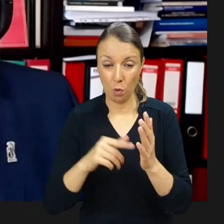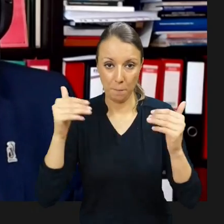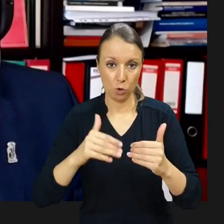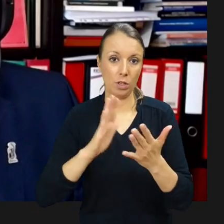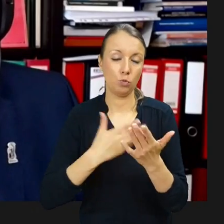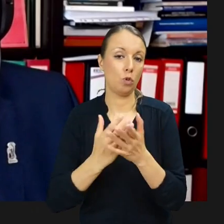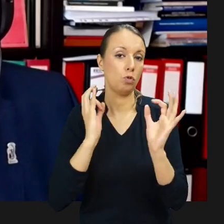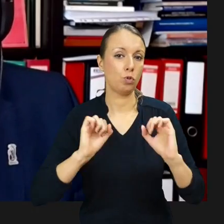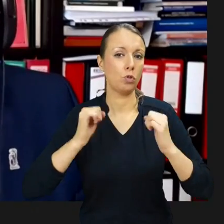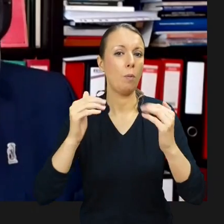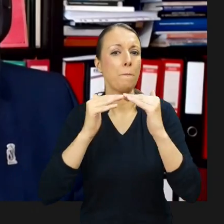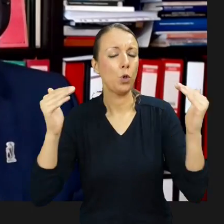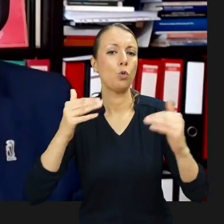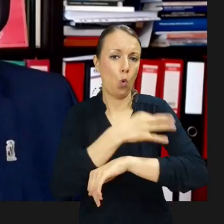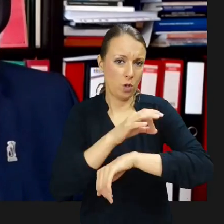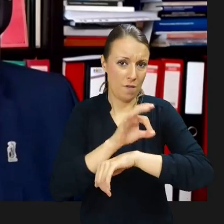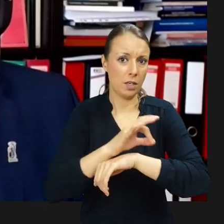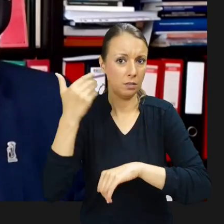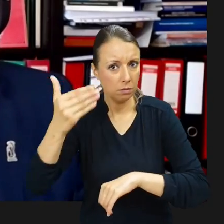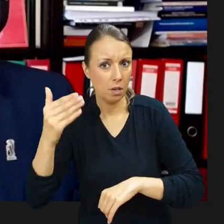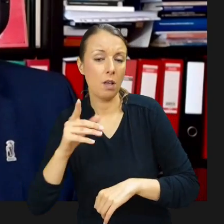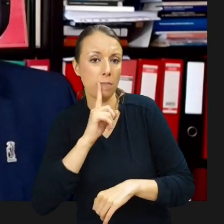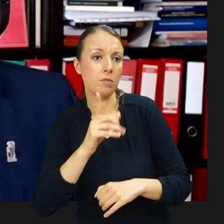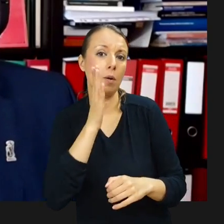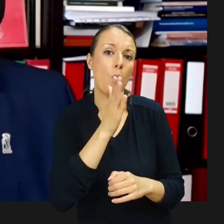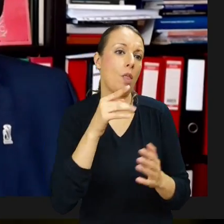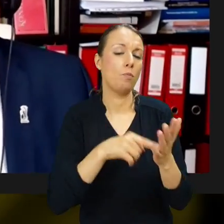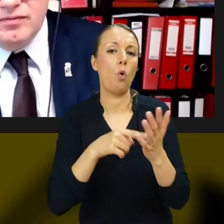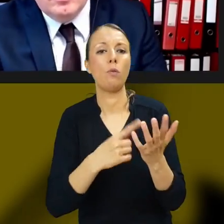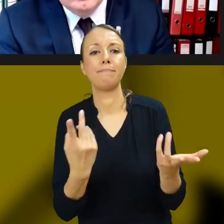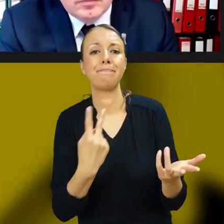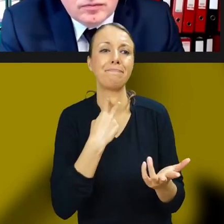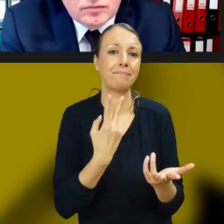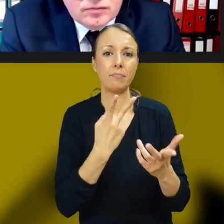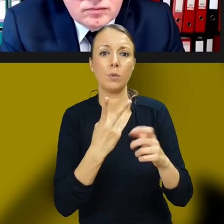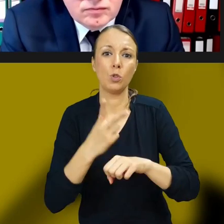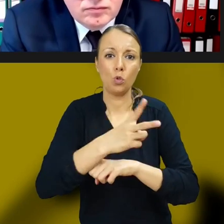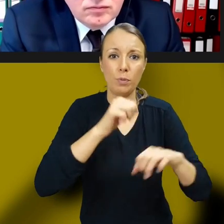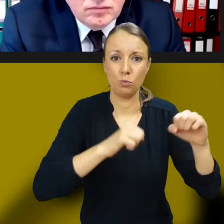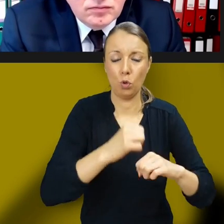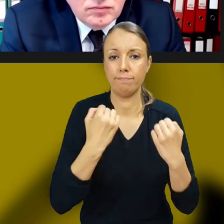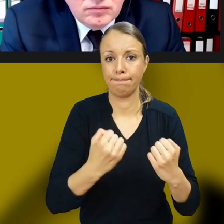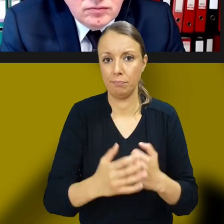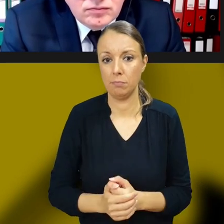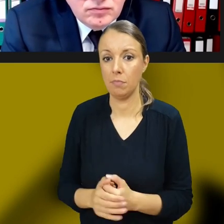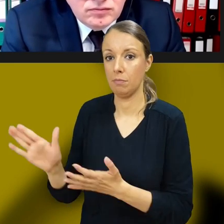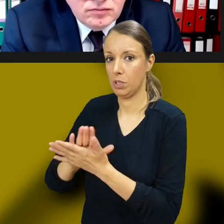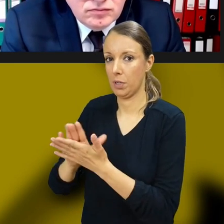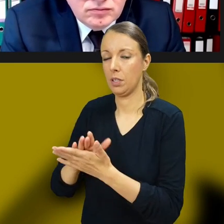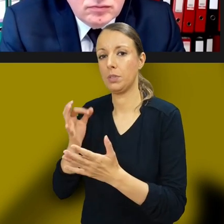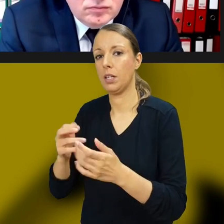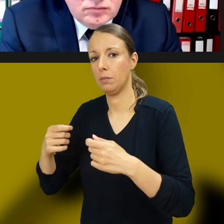mogłoby dość mocno nam utrudniać dostęp do sądu. Z tym... Przepraszam, że jeszcze raz wchodzę w słowo i tutaj poprę